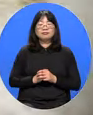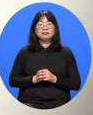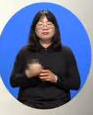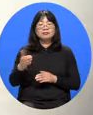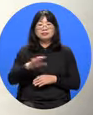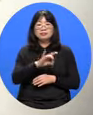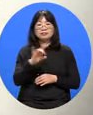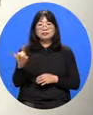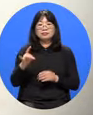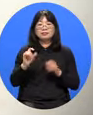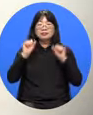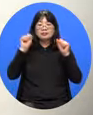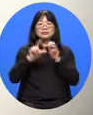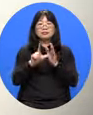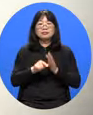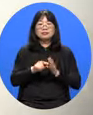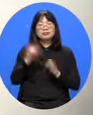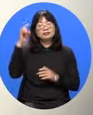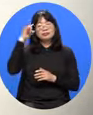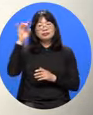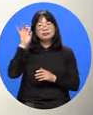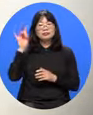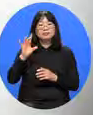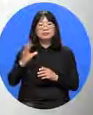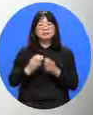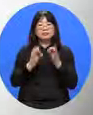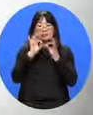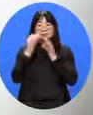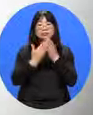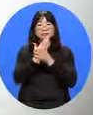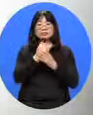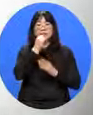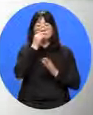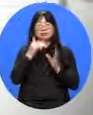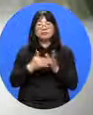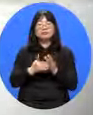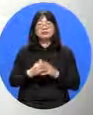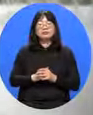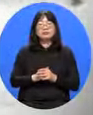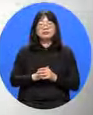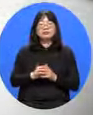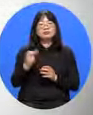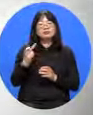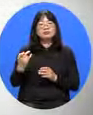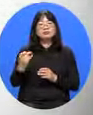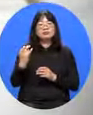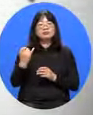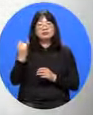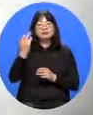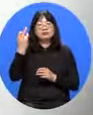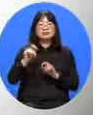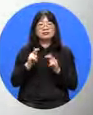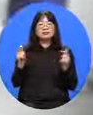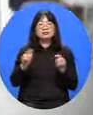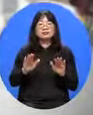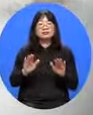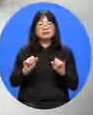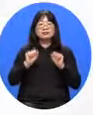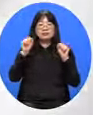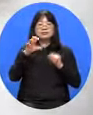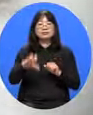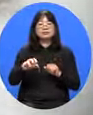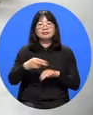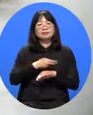그래도 가끔 체육 시간에 예상치 못한 사고가 일어난대요. 동생이나 언니, 오빠들이